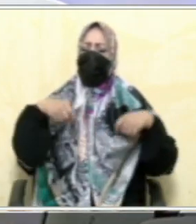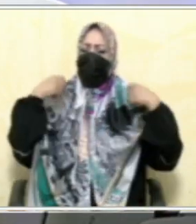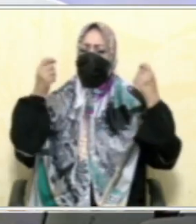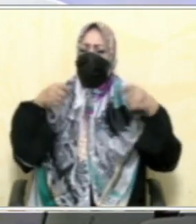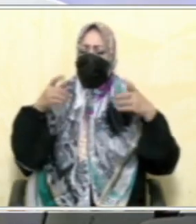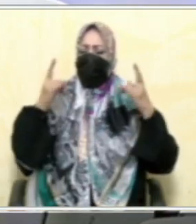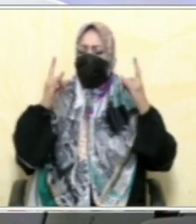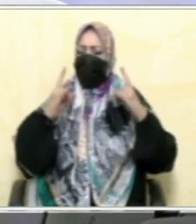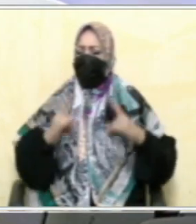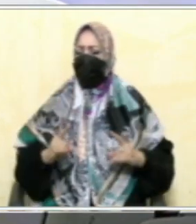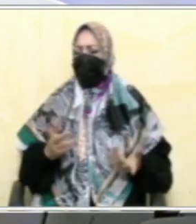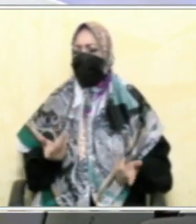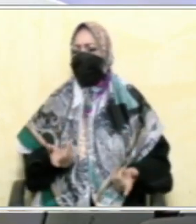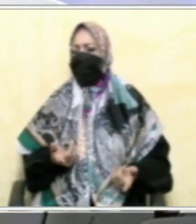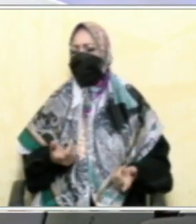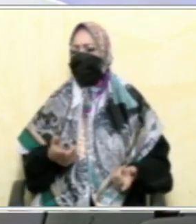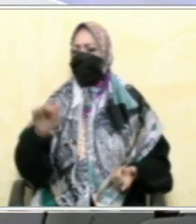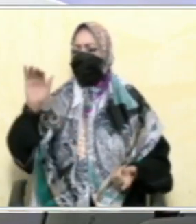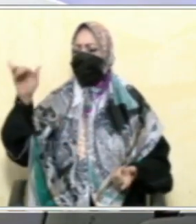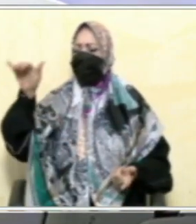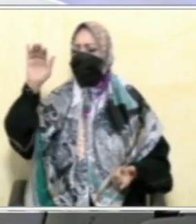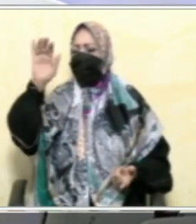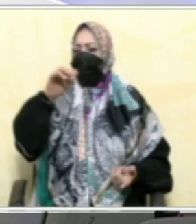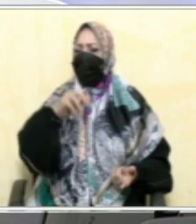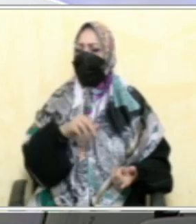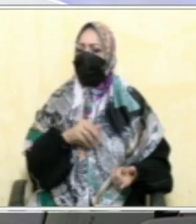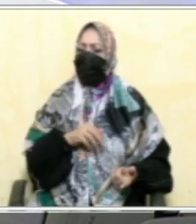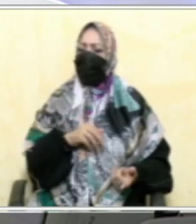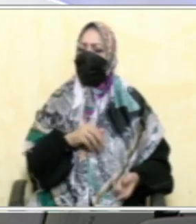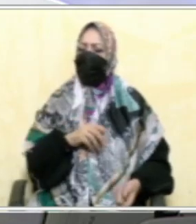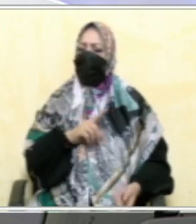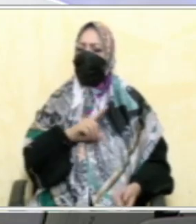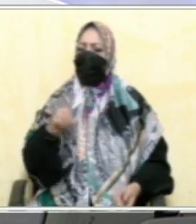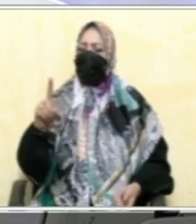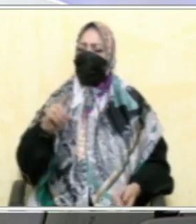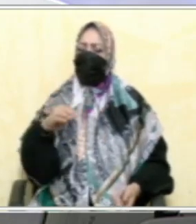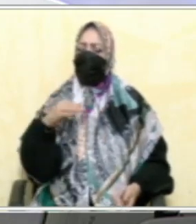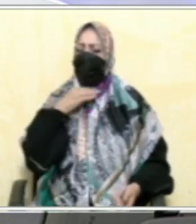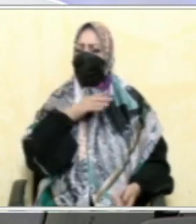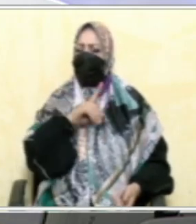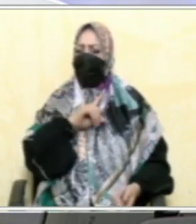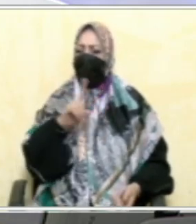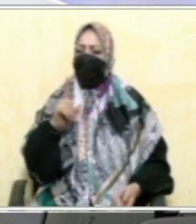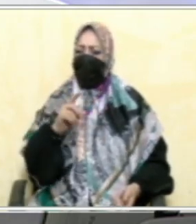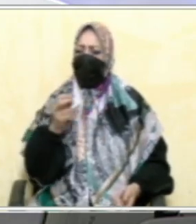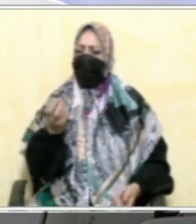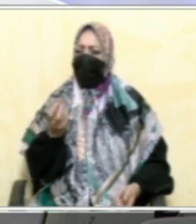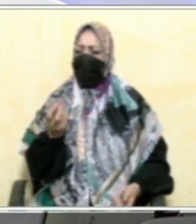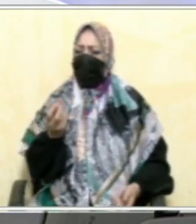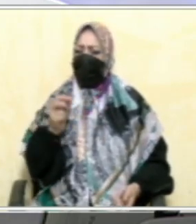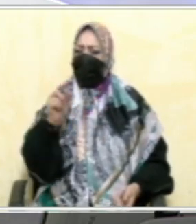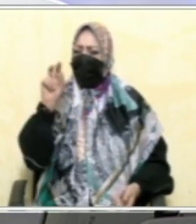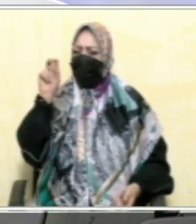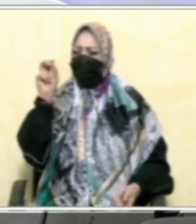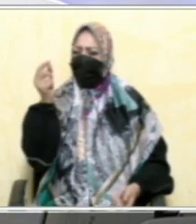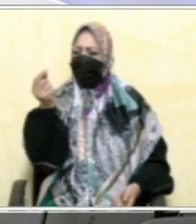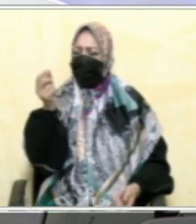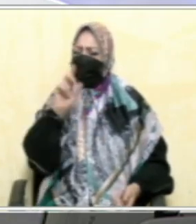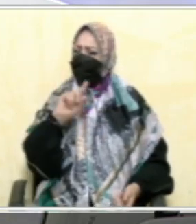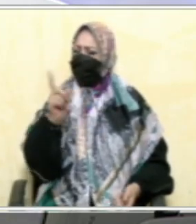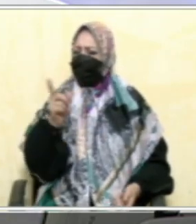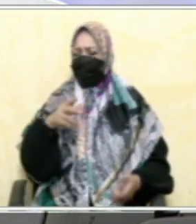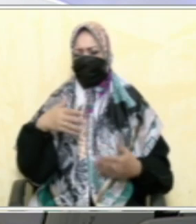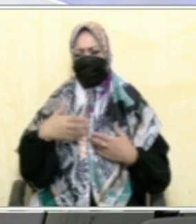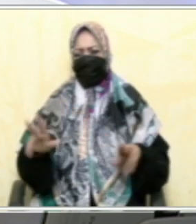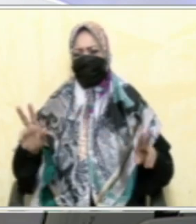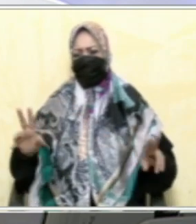شاة أضحية إذا وجدت فيها الحبة؟ لا، هذه لا تضر ما دامت الشاة سليمة وليست مريضة.